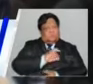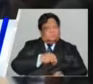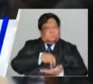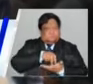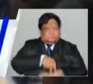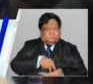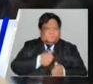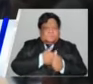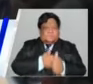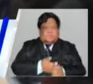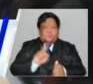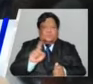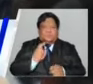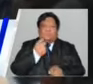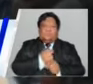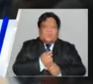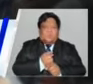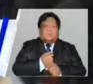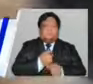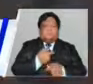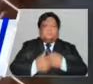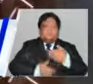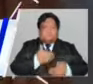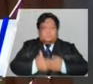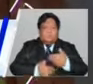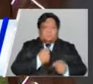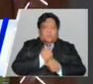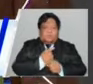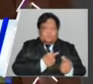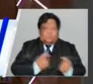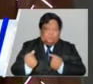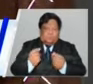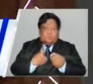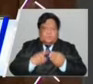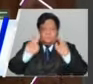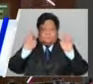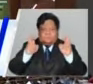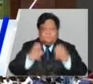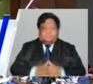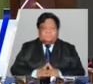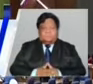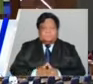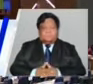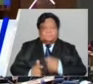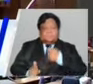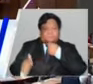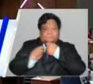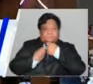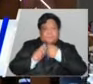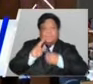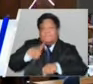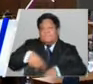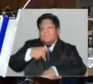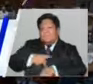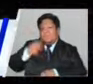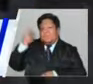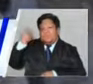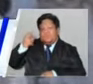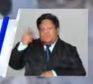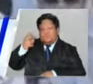na posisyon dito sa usapin na ito. Sa kasaysayan ng Pilipinas, apat ang na-impeach na opisyal ng